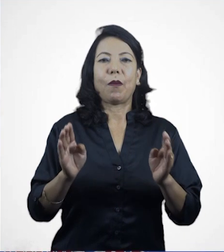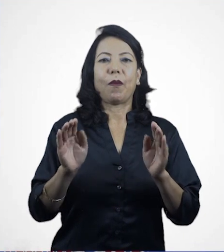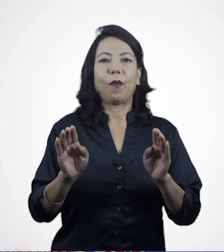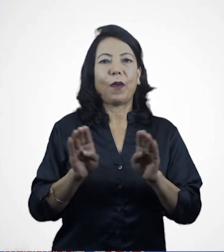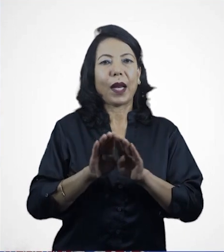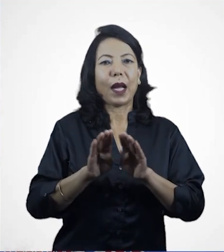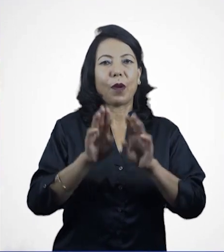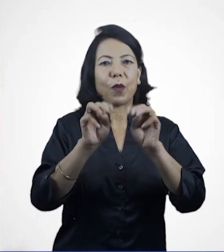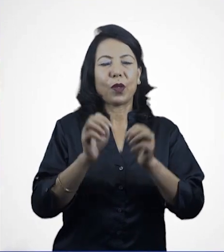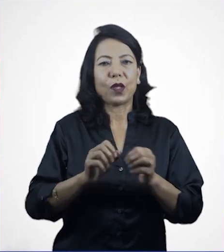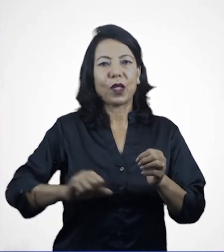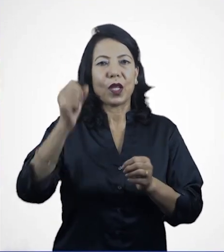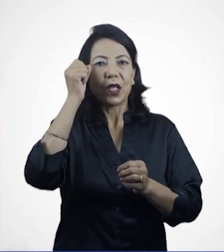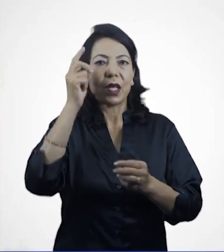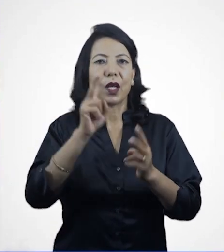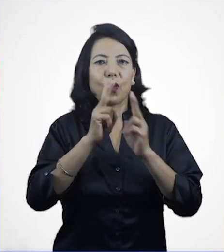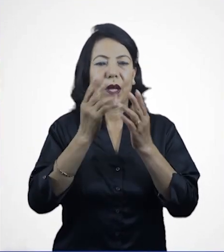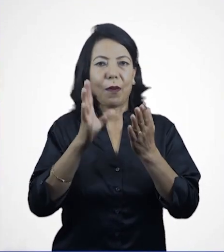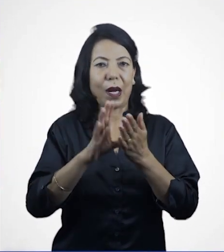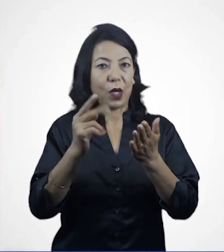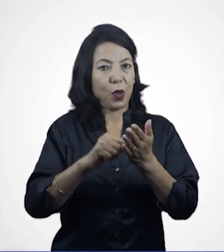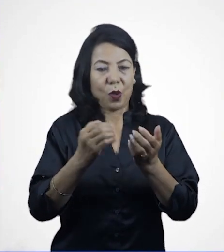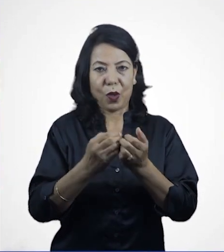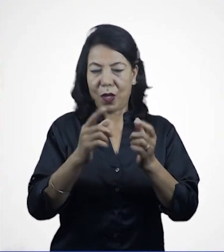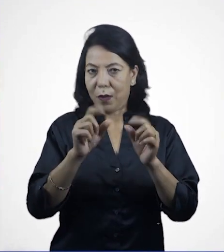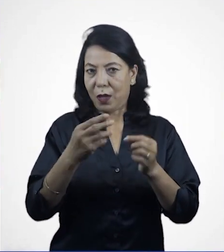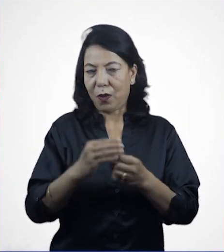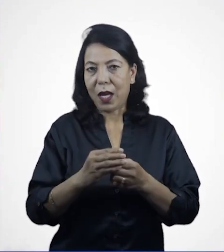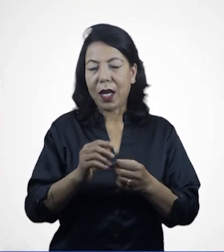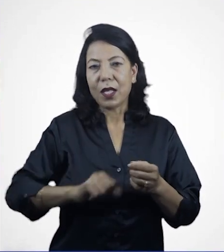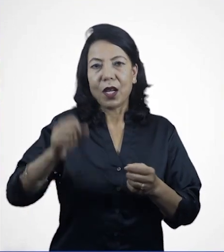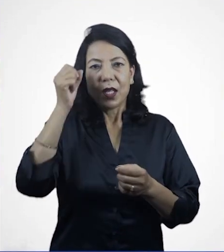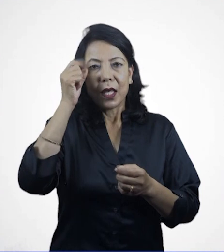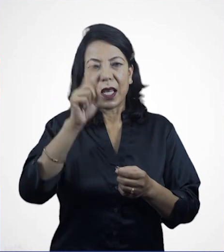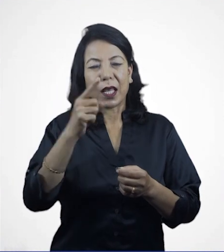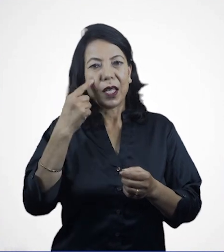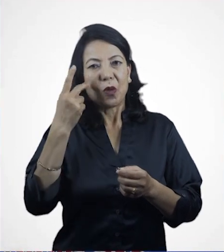चाहिए, अब जन्चेतना कुराम बाट शुरु गरनों पर दाखेरी, यो जन्चेतना एक दिन,